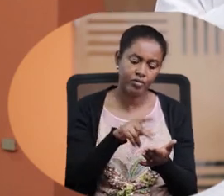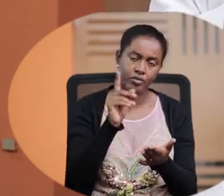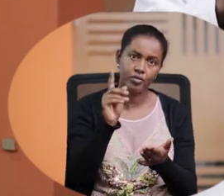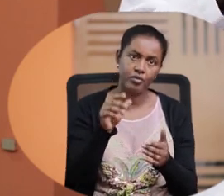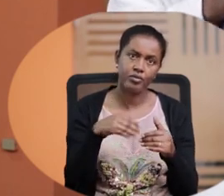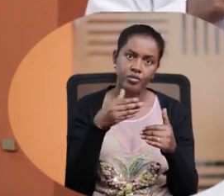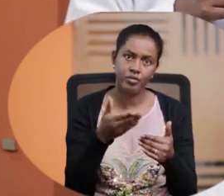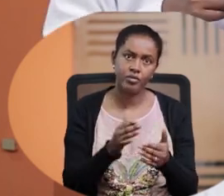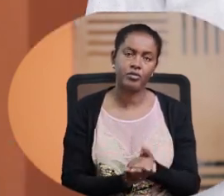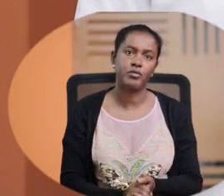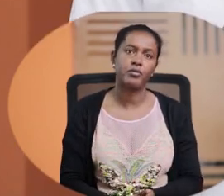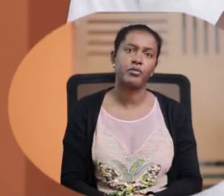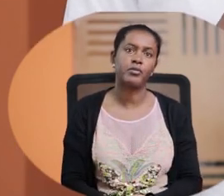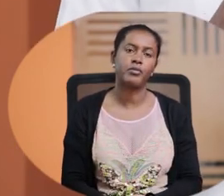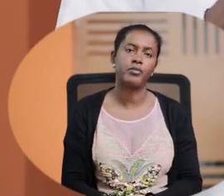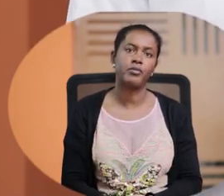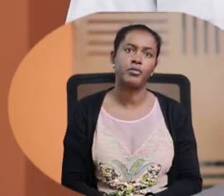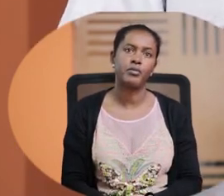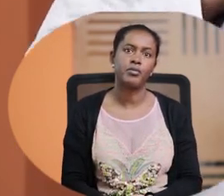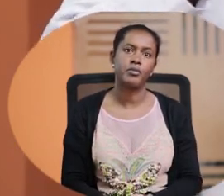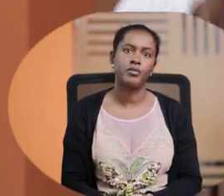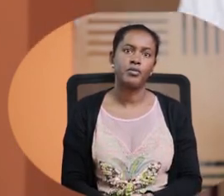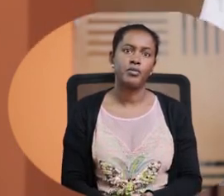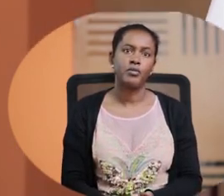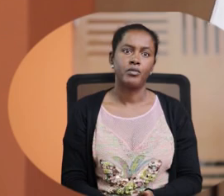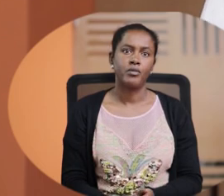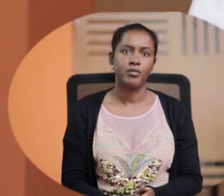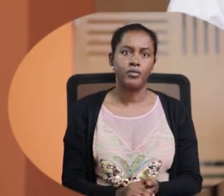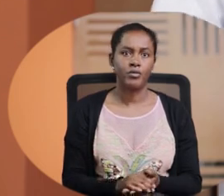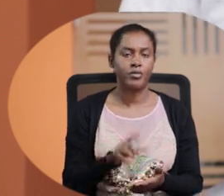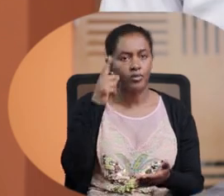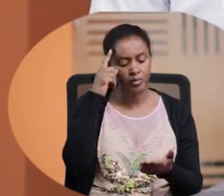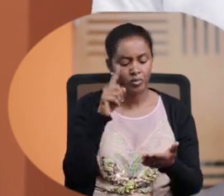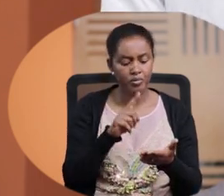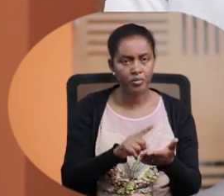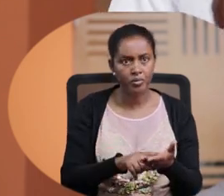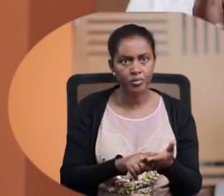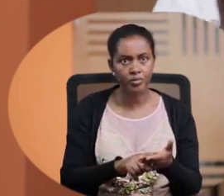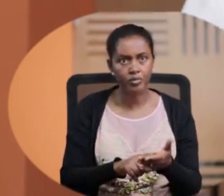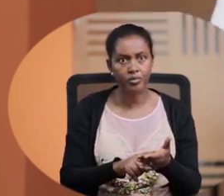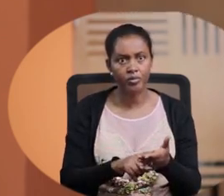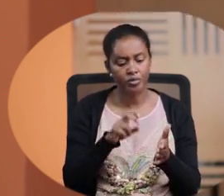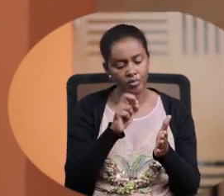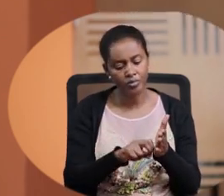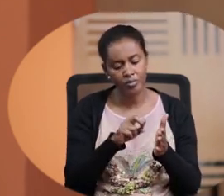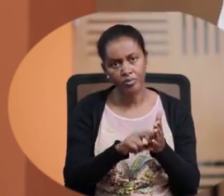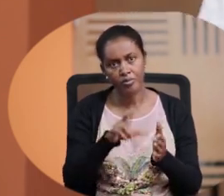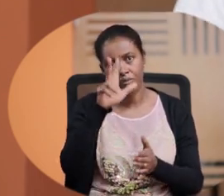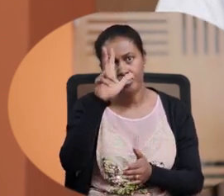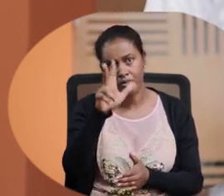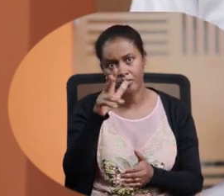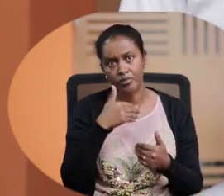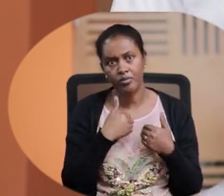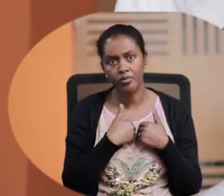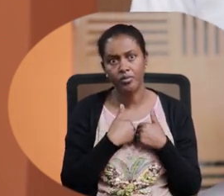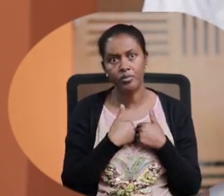kamittiin akka barbaadan ni bartu jecha. Gara mata dureewwan ijoo boqonnaa kanaatti hin dhufne boqonnaan kun mata dureewwan ijoo sadii qaba. Isaanis